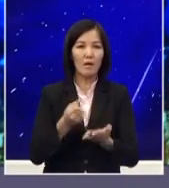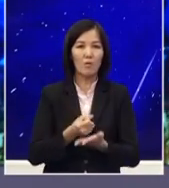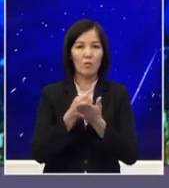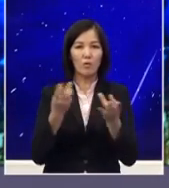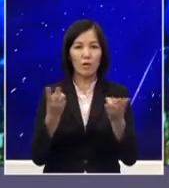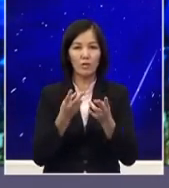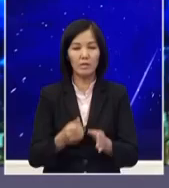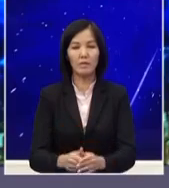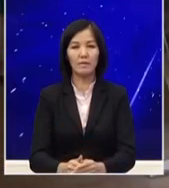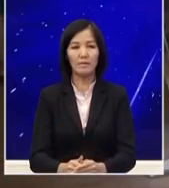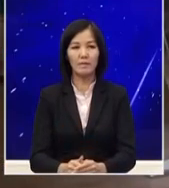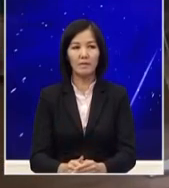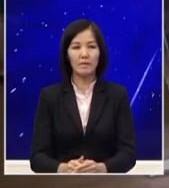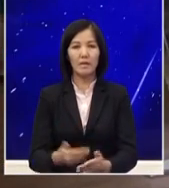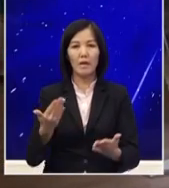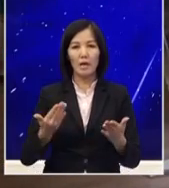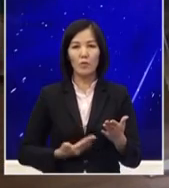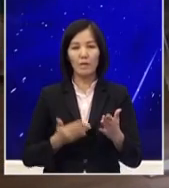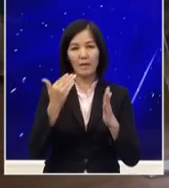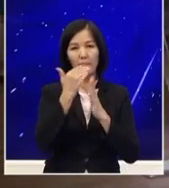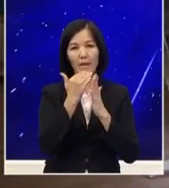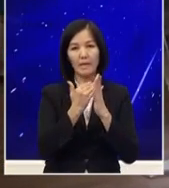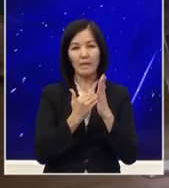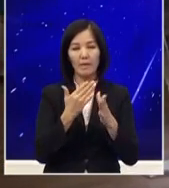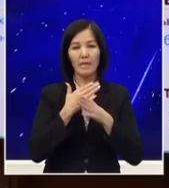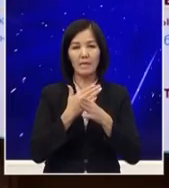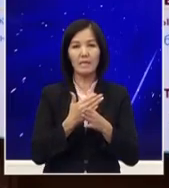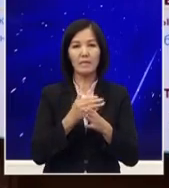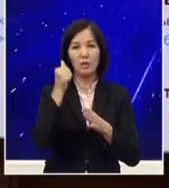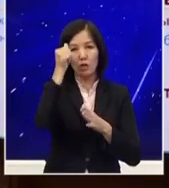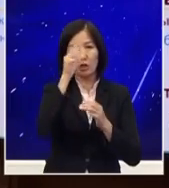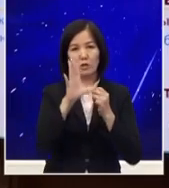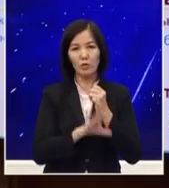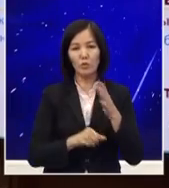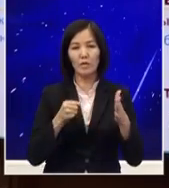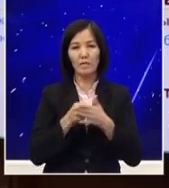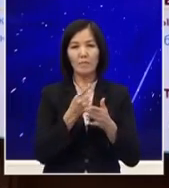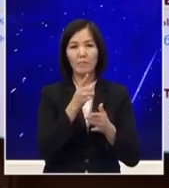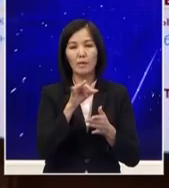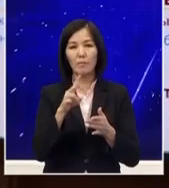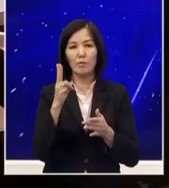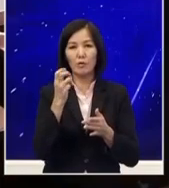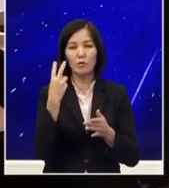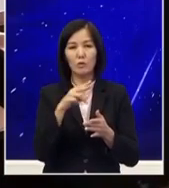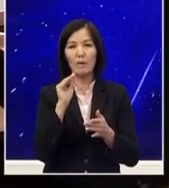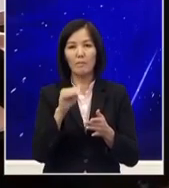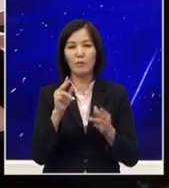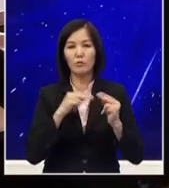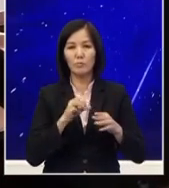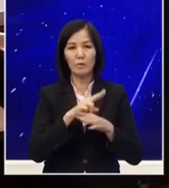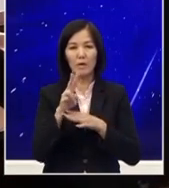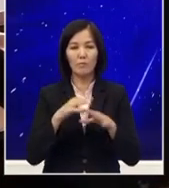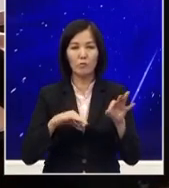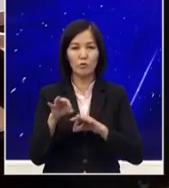қажет. Әлеуметтік бағдарламалар негізінде елімізде жыл соңына дейін 1 220 000 адамды жұмыспен қамту